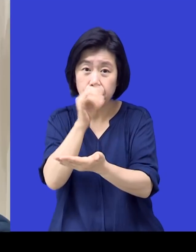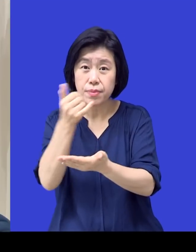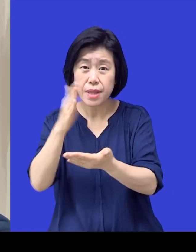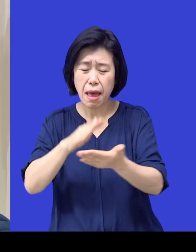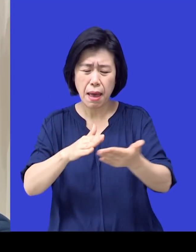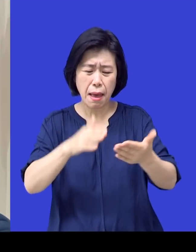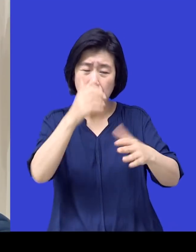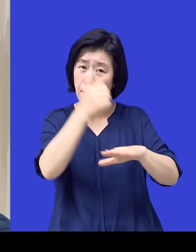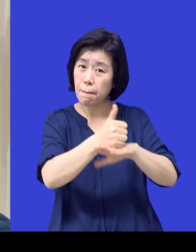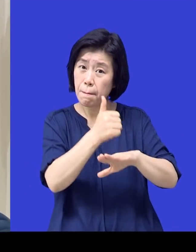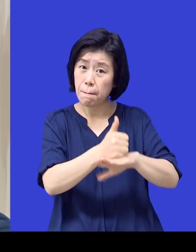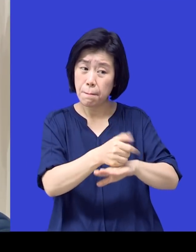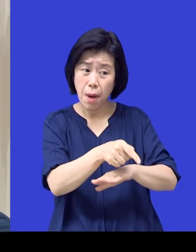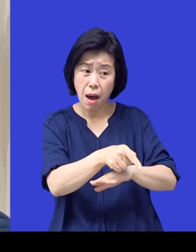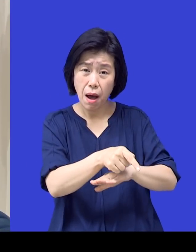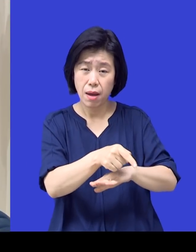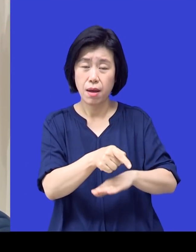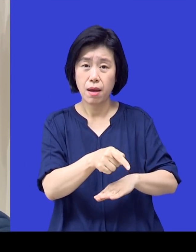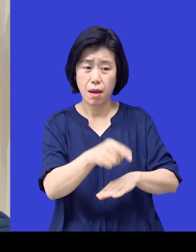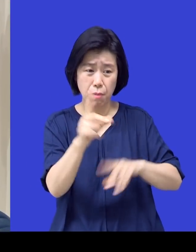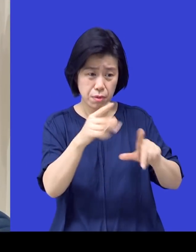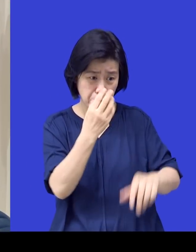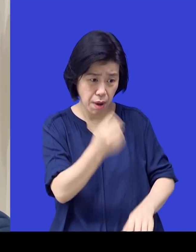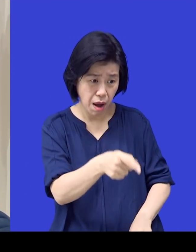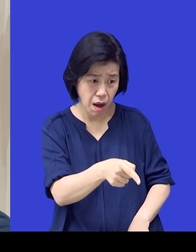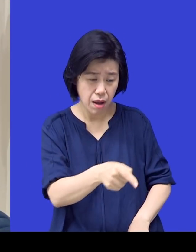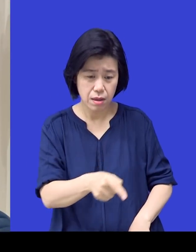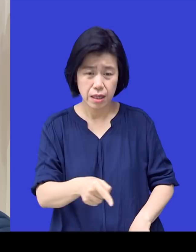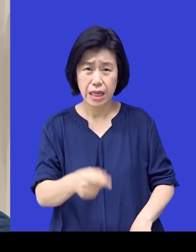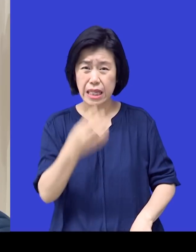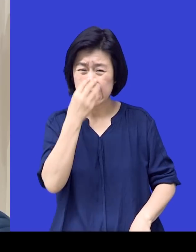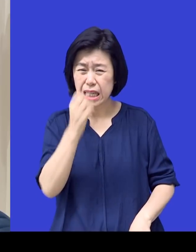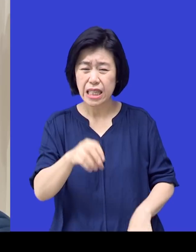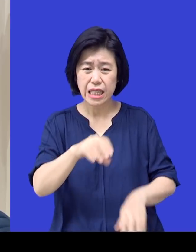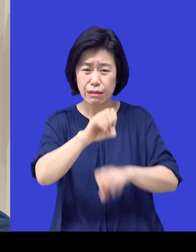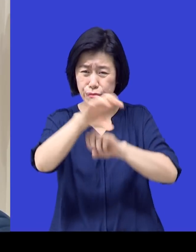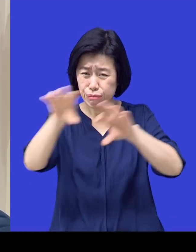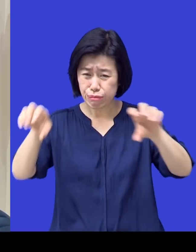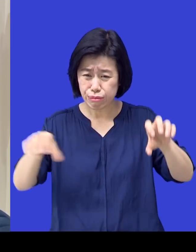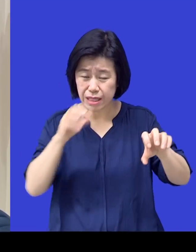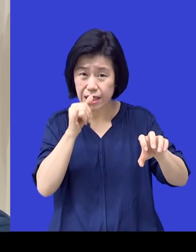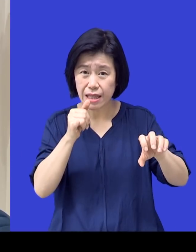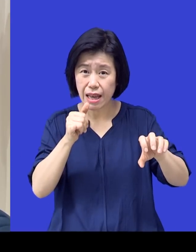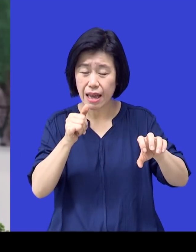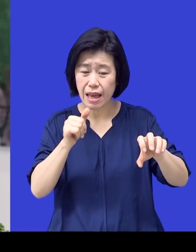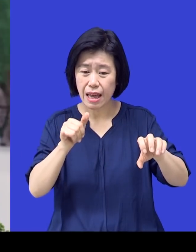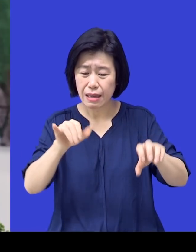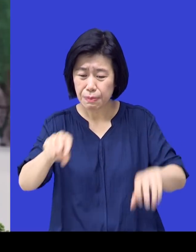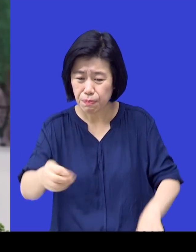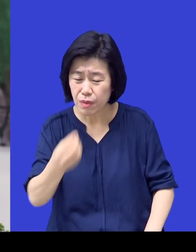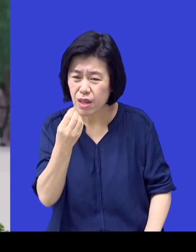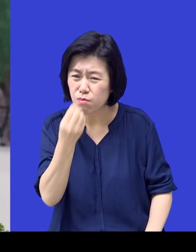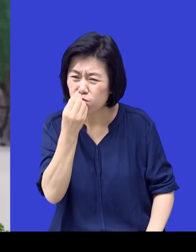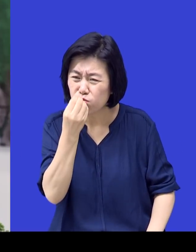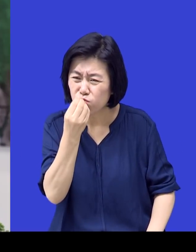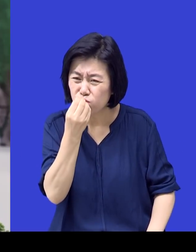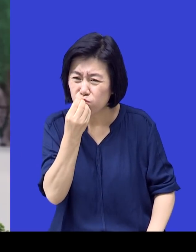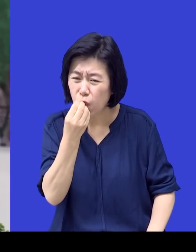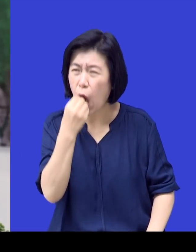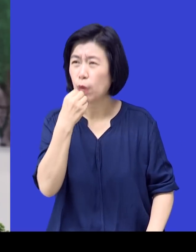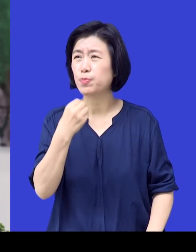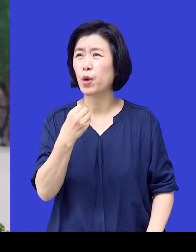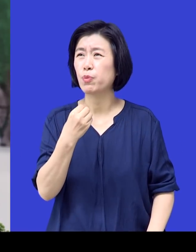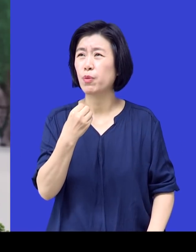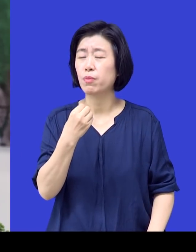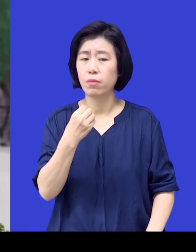한다고 쓰레기 안에서의 먹다 남은 쓰레기 찌꺼기를 냄새를 맡더니 입에 넣기 시작하는 거예요. 저는